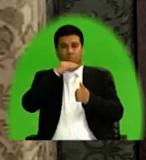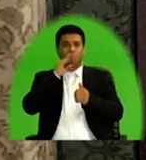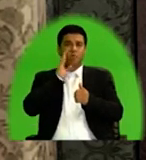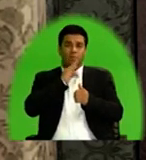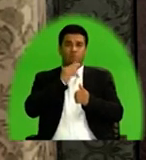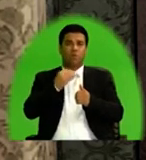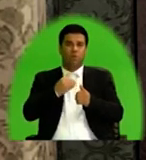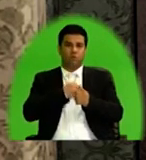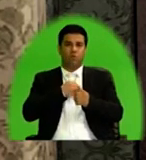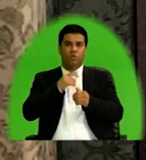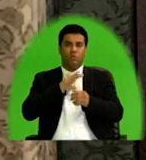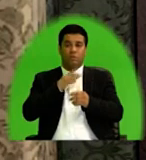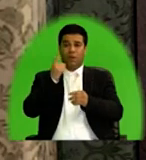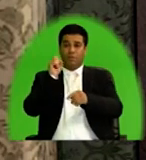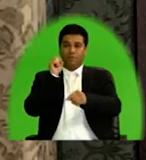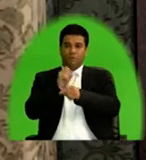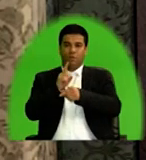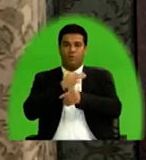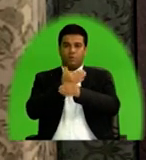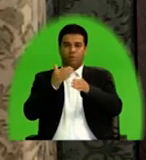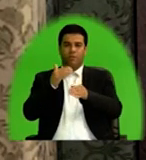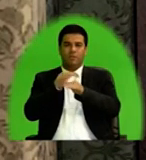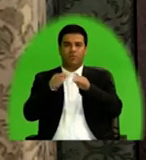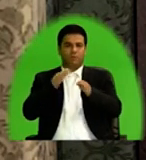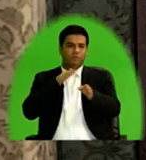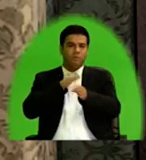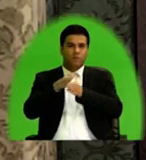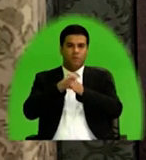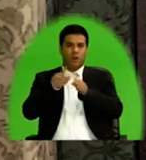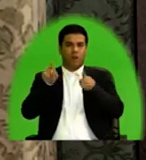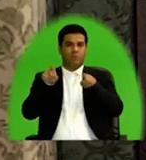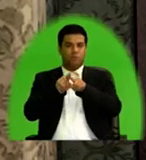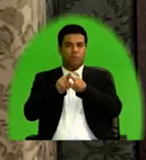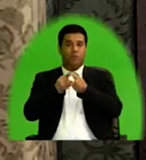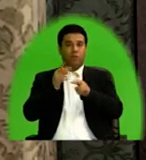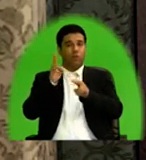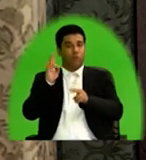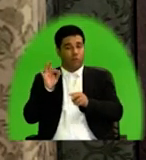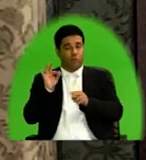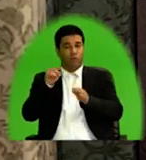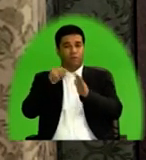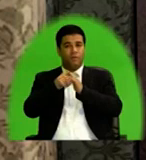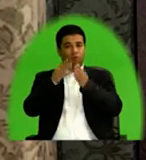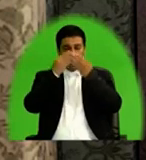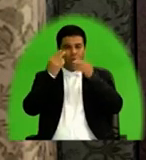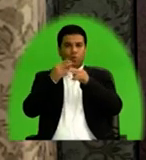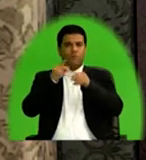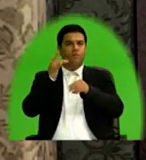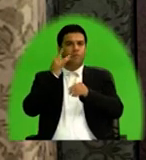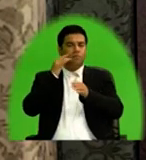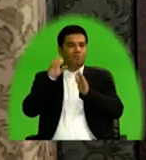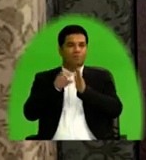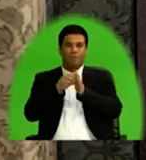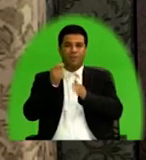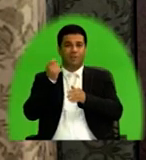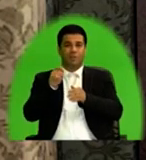хочется, чтобы ребенок беспрекословно выполнил то, что мы ему поручаем. Но это не всегда происходит,